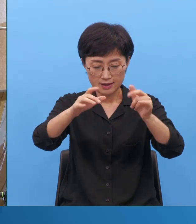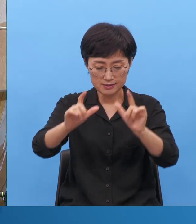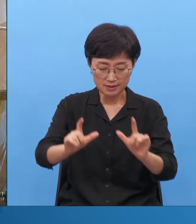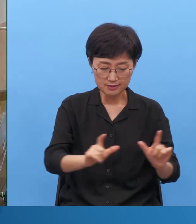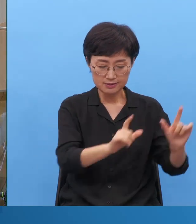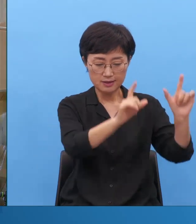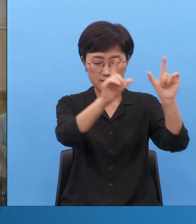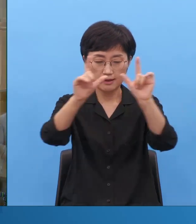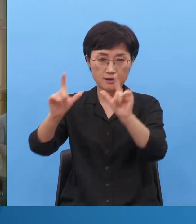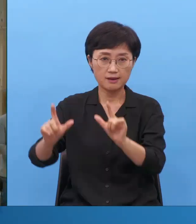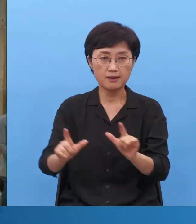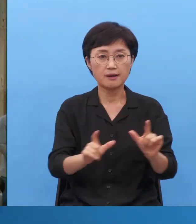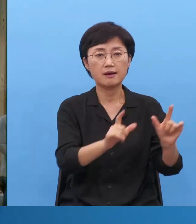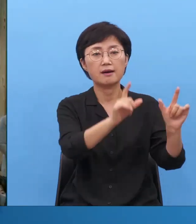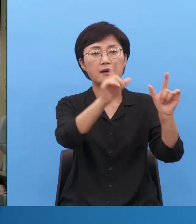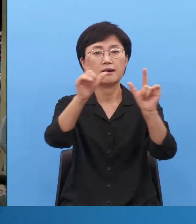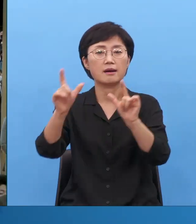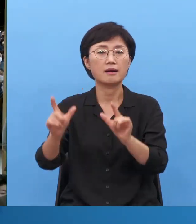세상